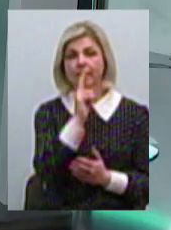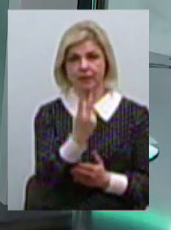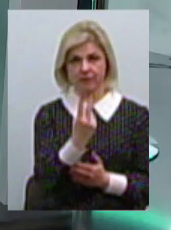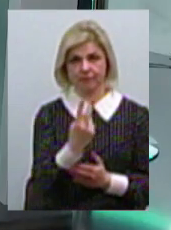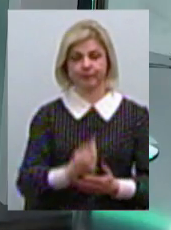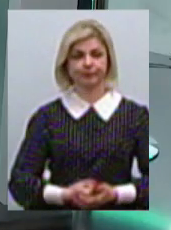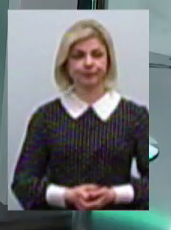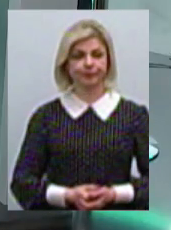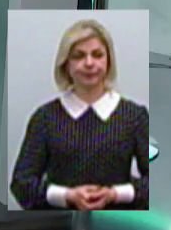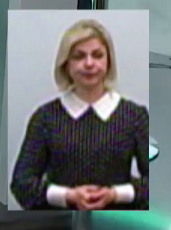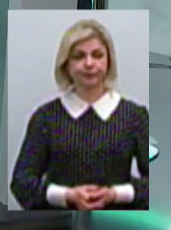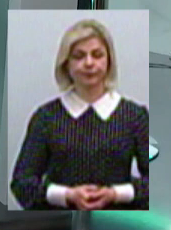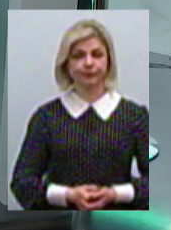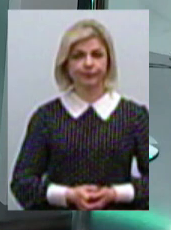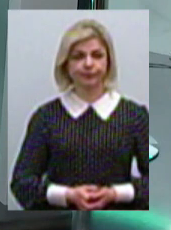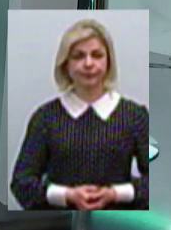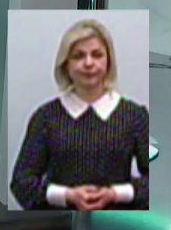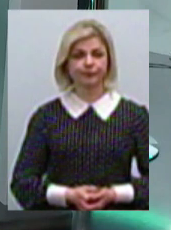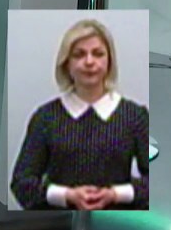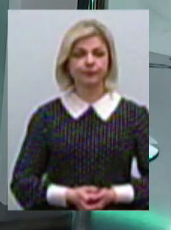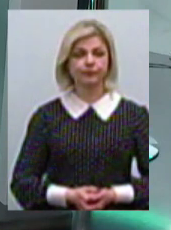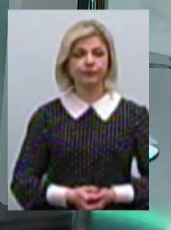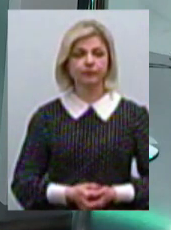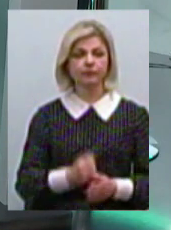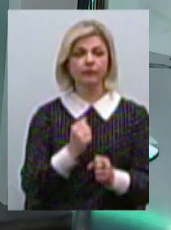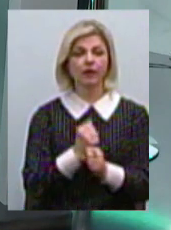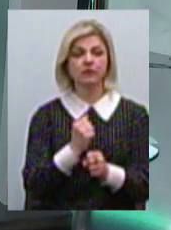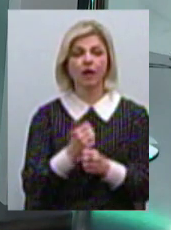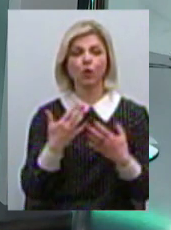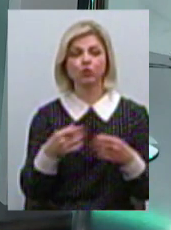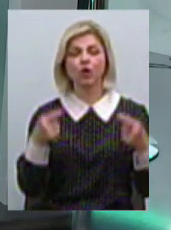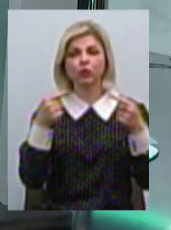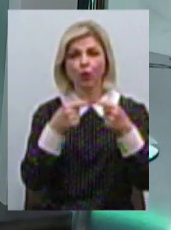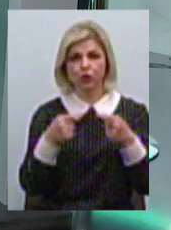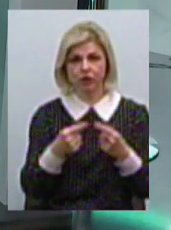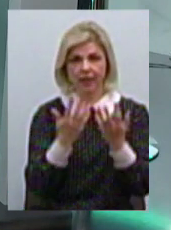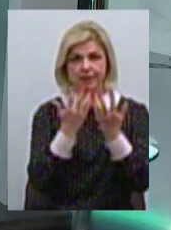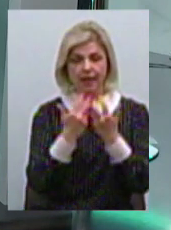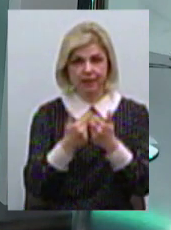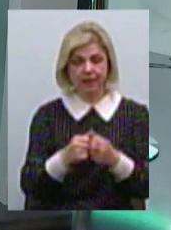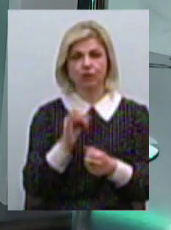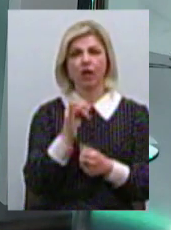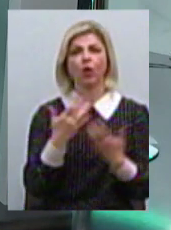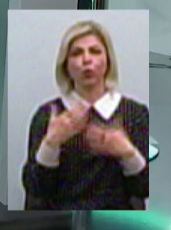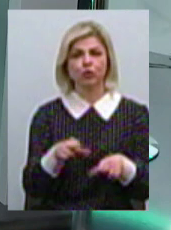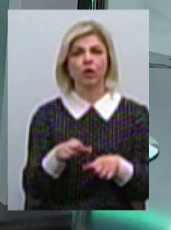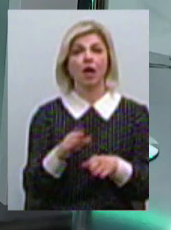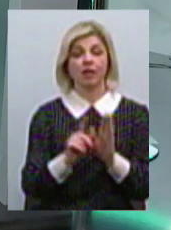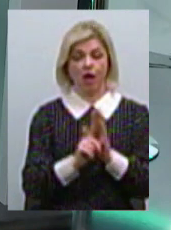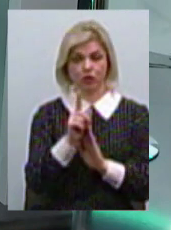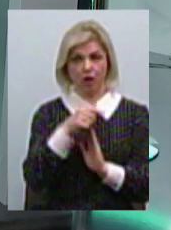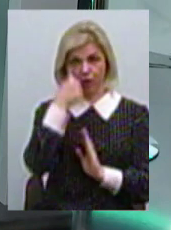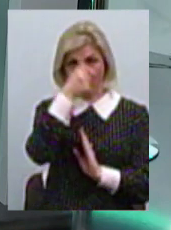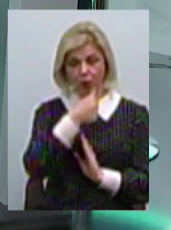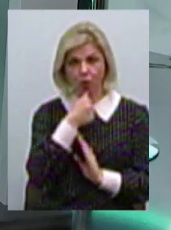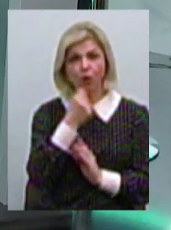два місяці. У нас вже ми провели певну статистику і є притягнуто з початку року,